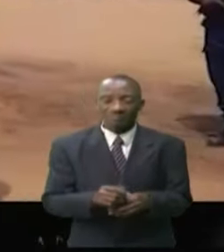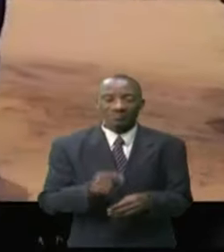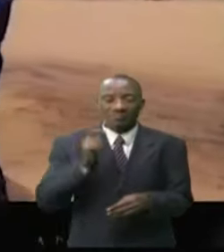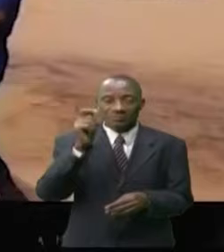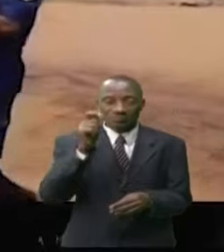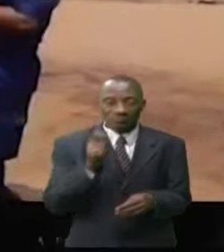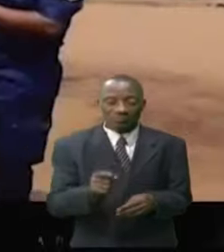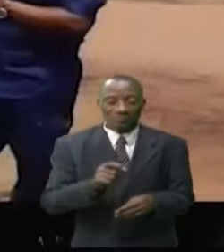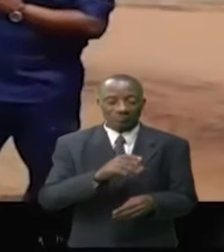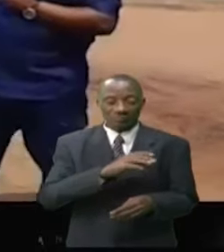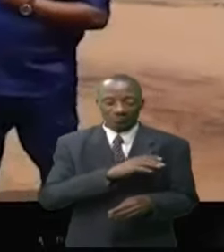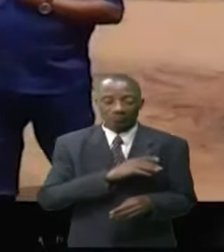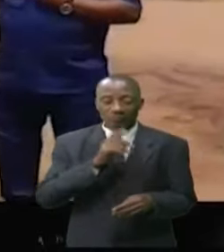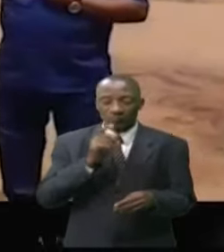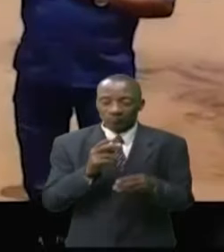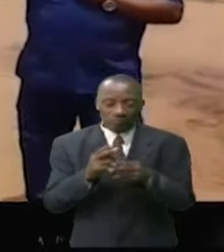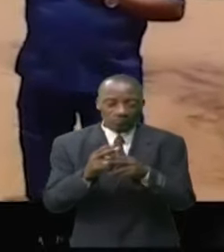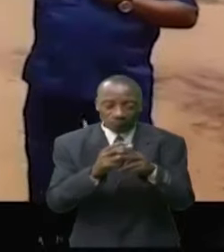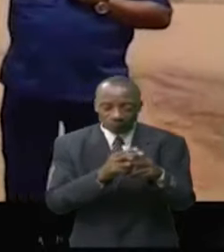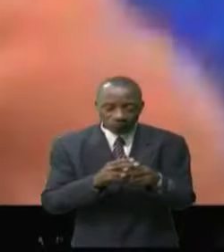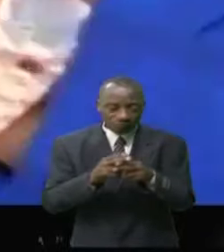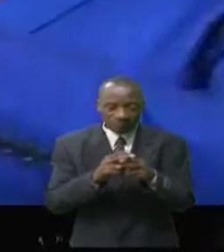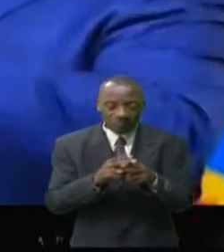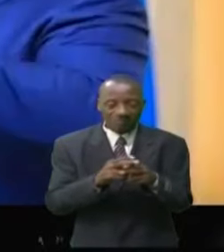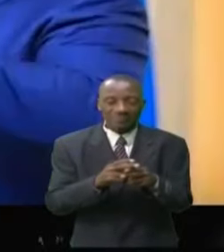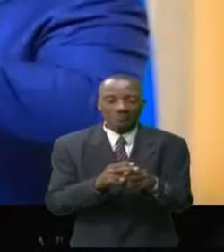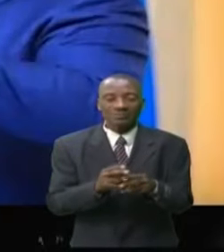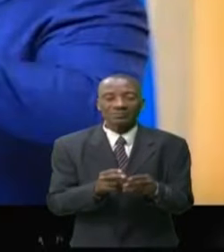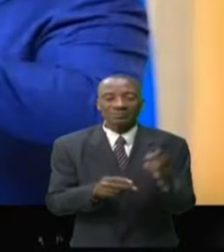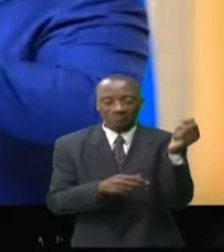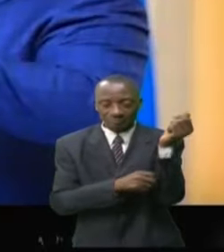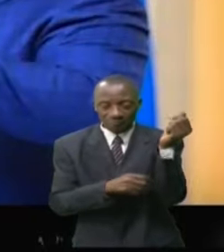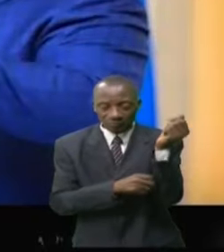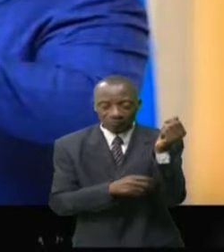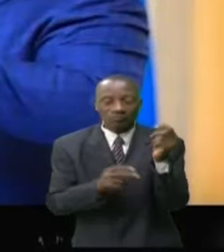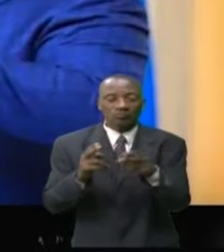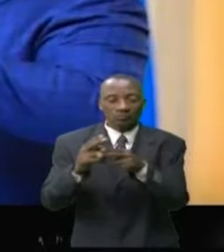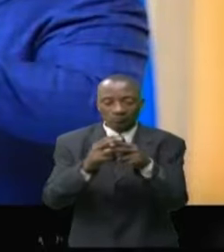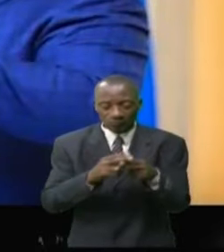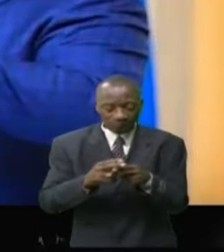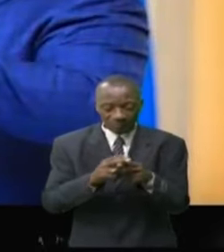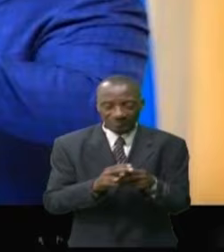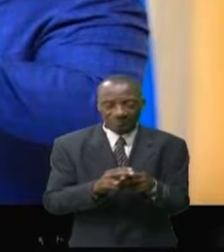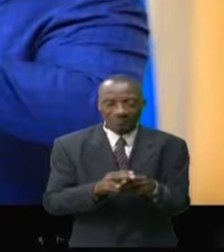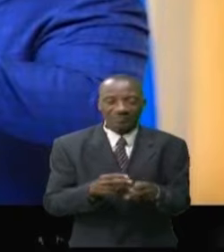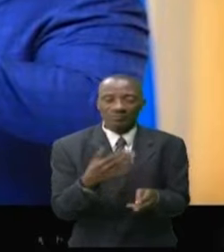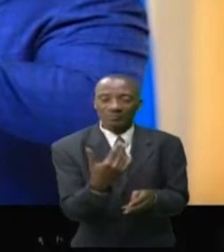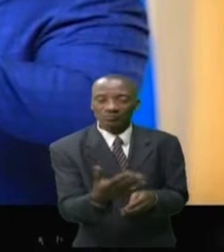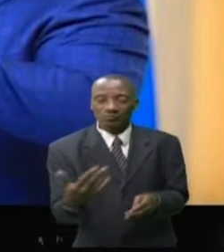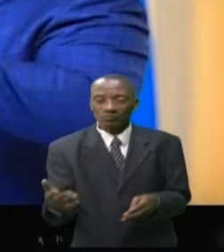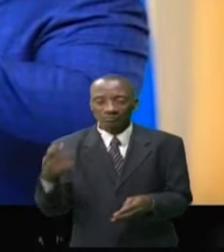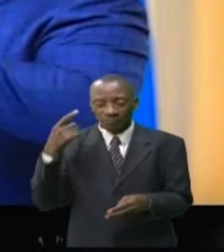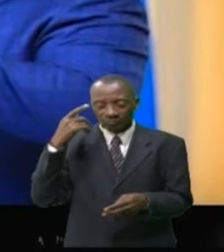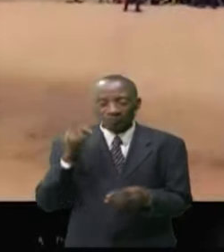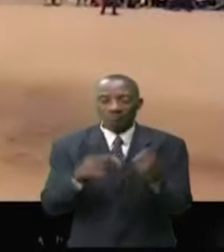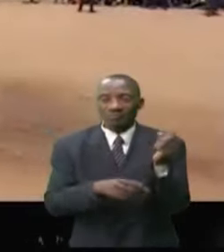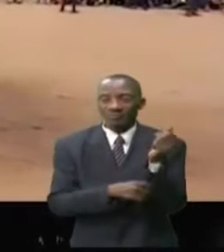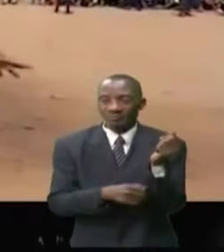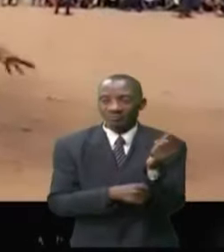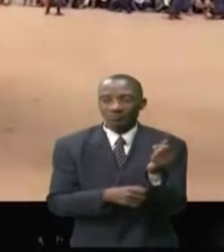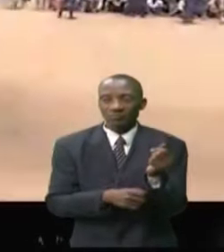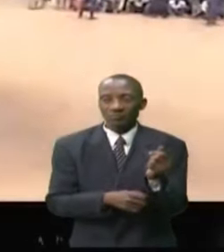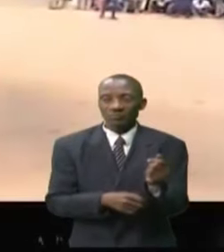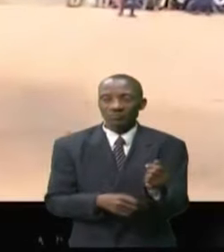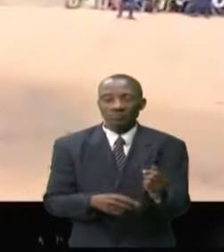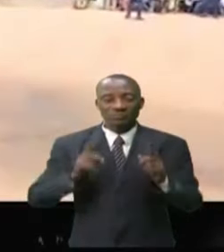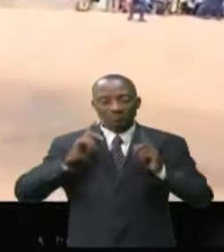des nouveaux policiers sur instruction du chef de l'État et commandant suprême Félix Antoine tisekedi tilombo veut renforcer la police avec de